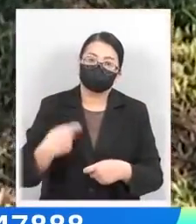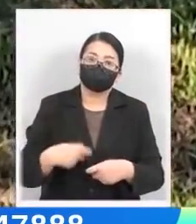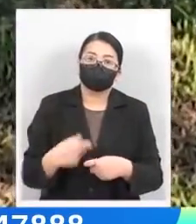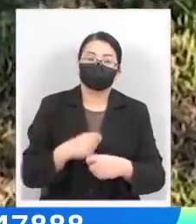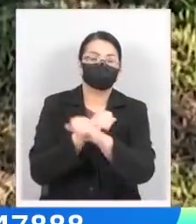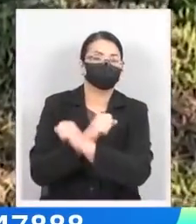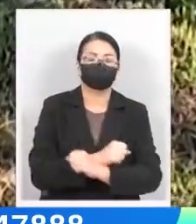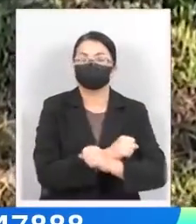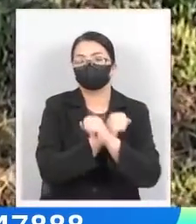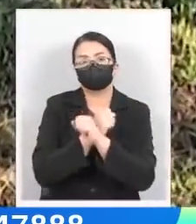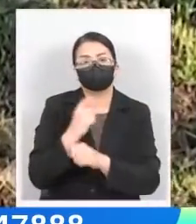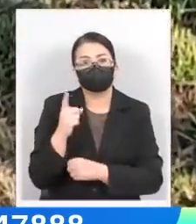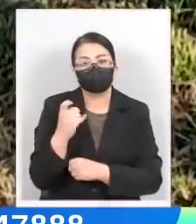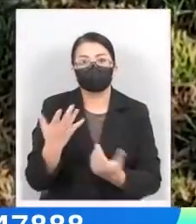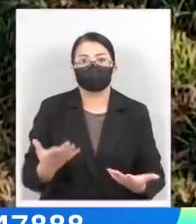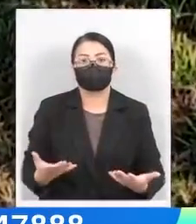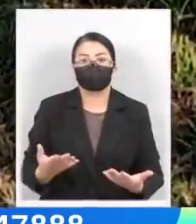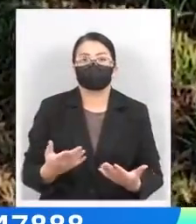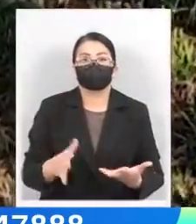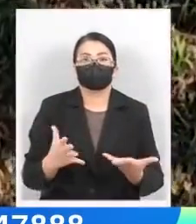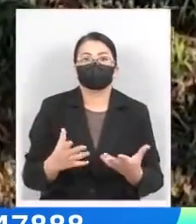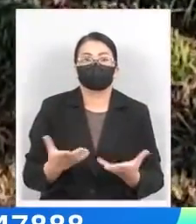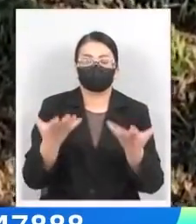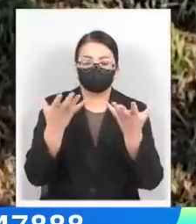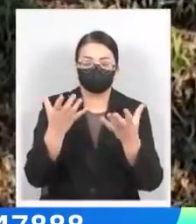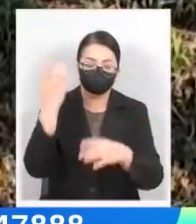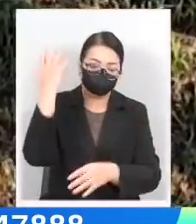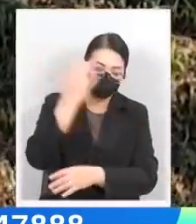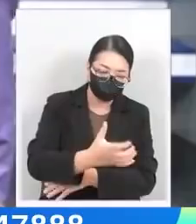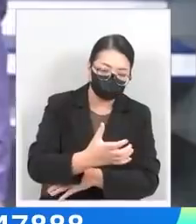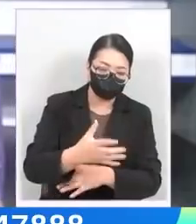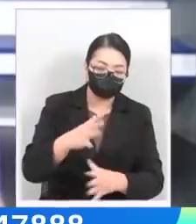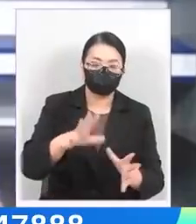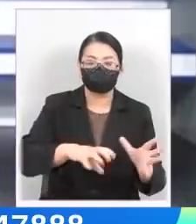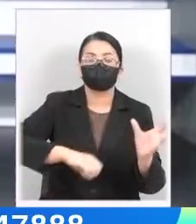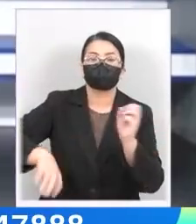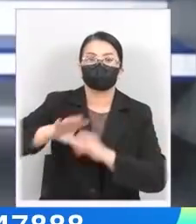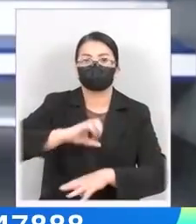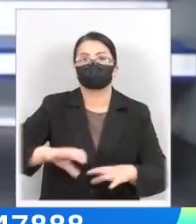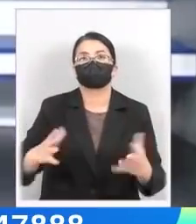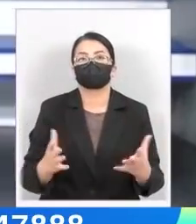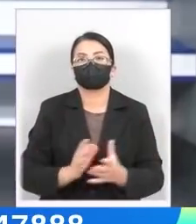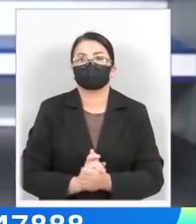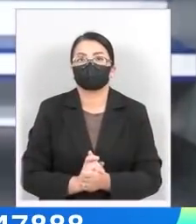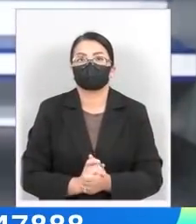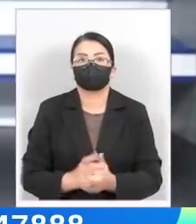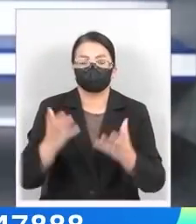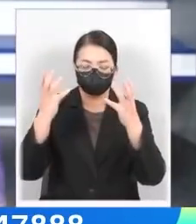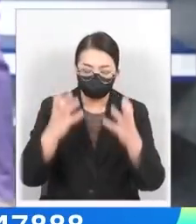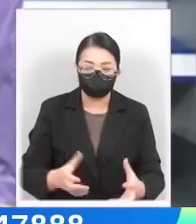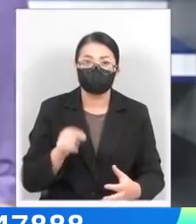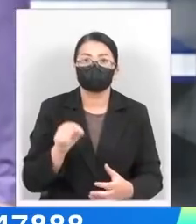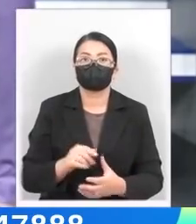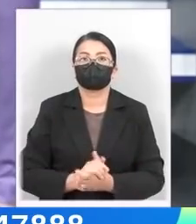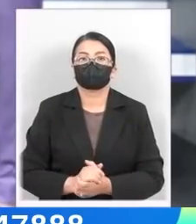ราเอาไปทำอะไรครับ ก็ไม่ได้ทำอะไรอ่ะเดี๋ยวก็เก็บไปทิ้งไปอะไรให้มันพ้นจากต้นไป เออทุเรียนอ่ะทิ้งหล่นไปที่พื้นเอามากองรวมกัน